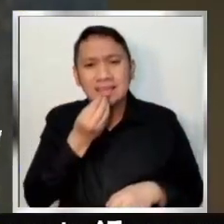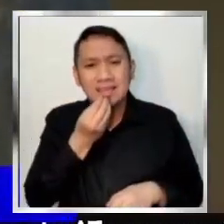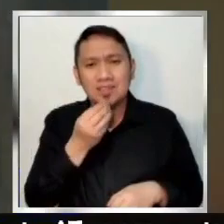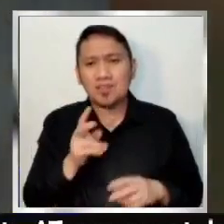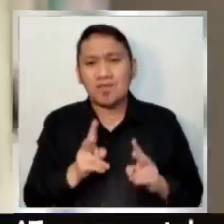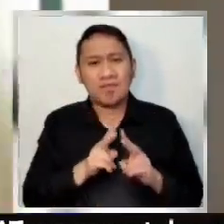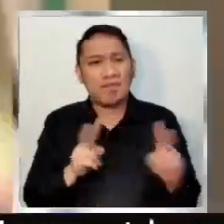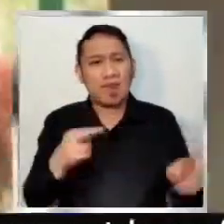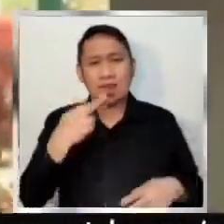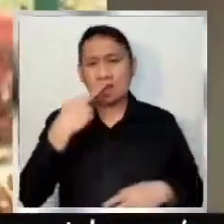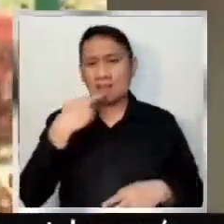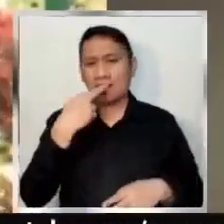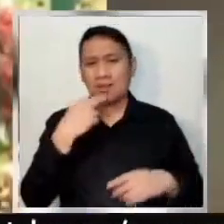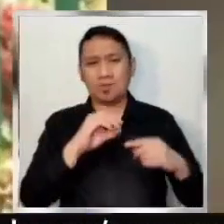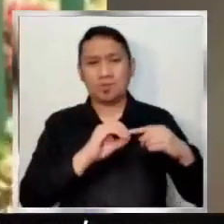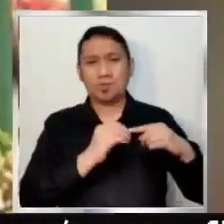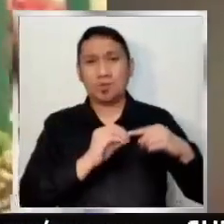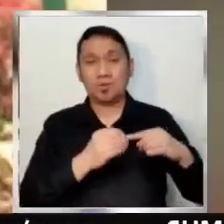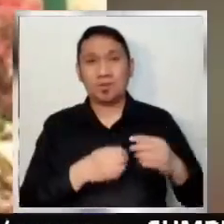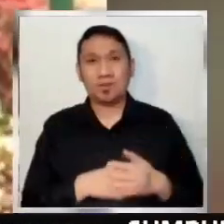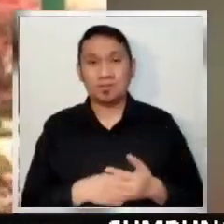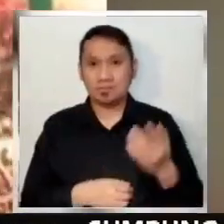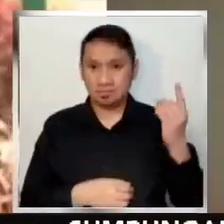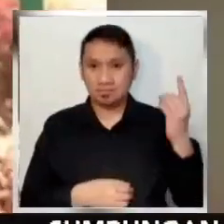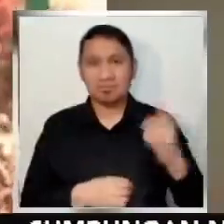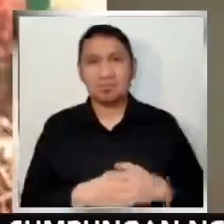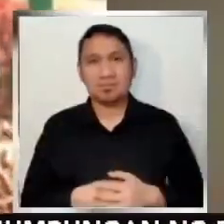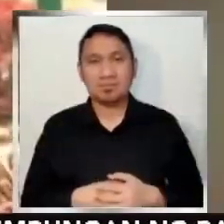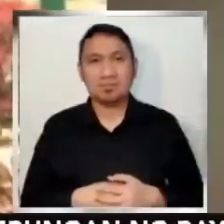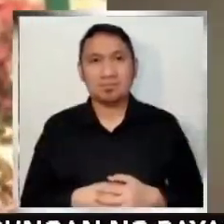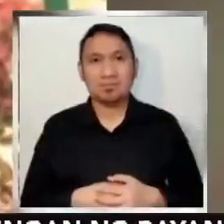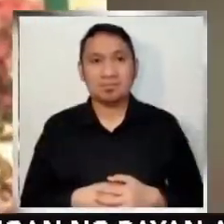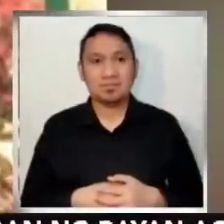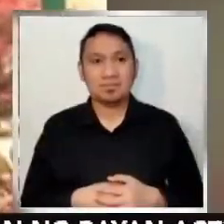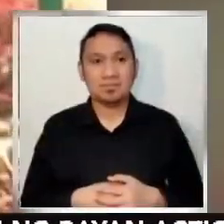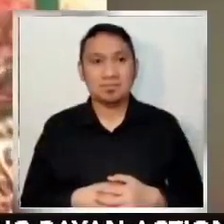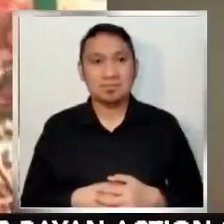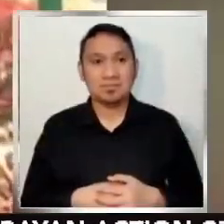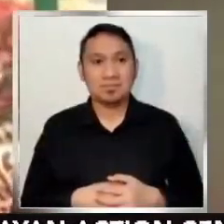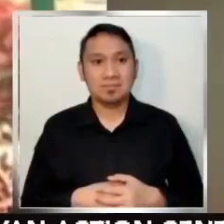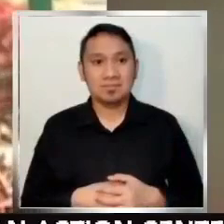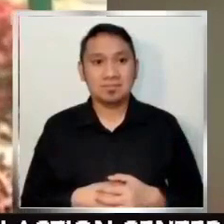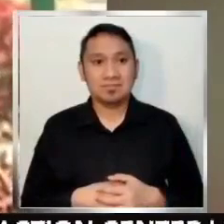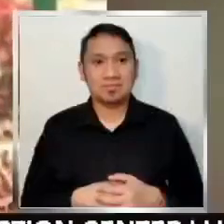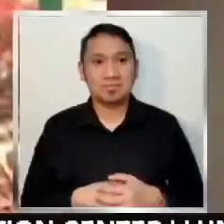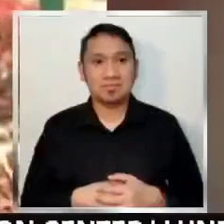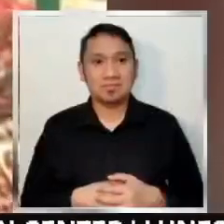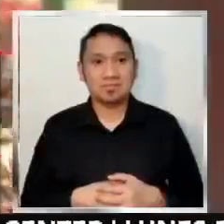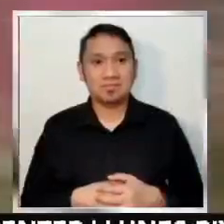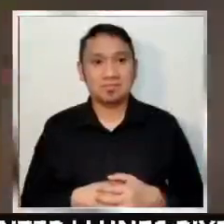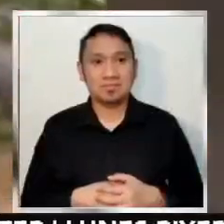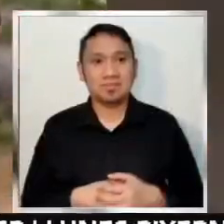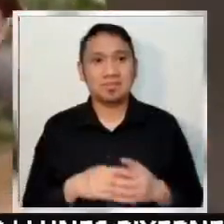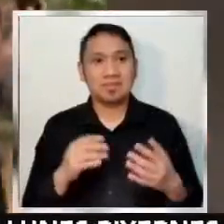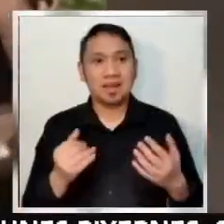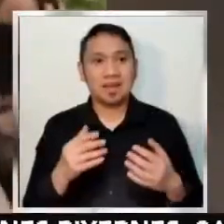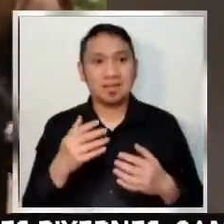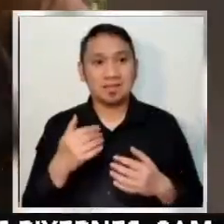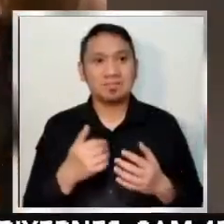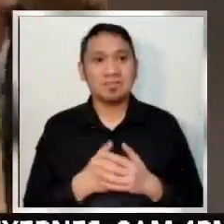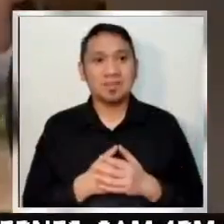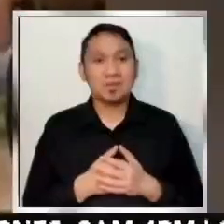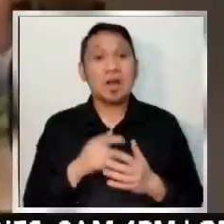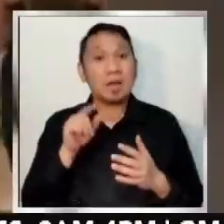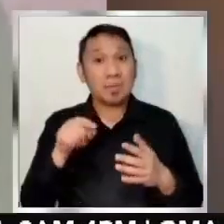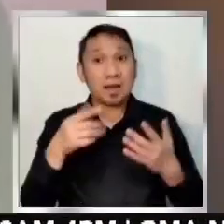strawberry na ito. Makakita na yung strawberry ba? Basig makatilaw sa yung silami, isa unsay ka ng crisp kong strawberry. Kaya strawberry jam na may itong hibalan.